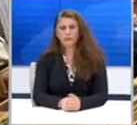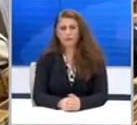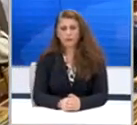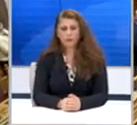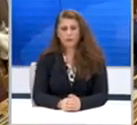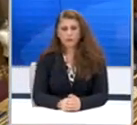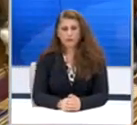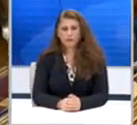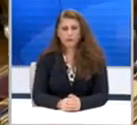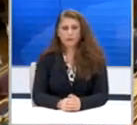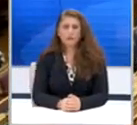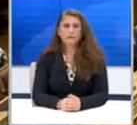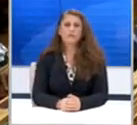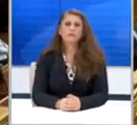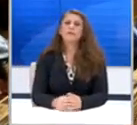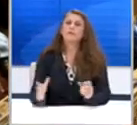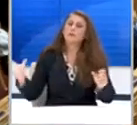κληρονομία Σου,